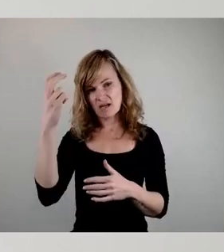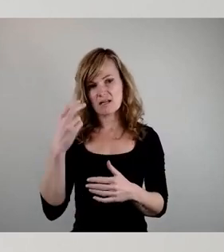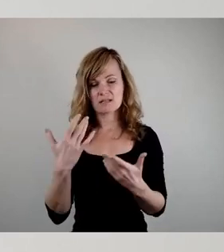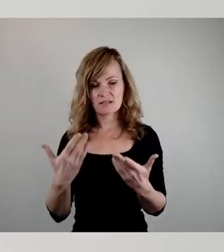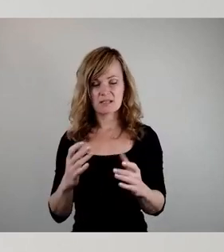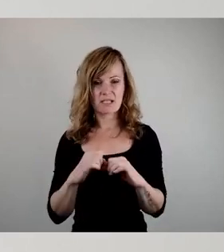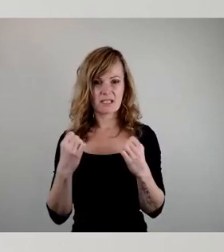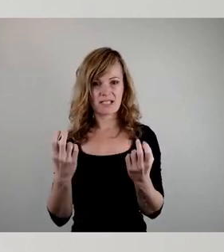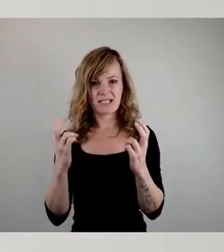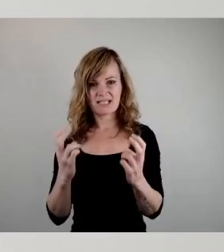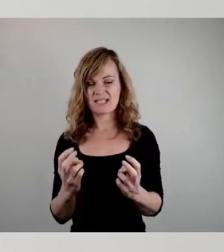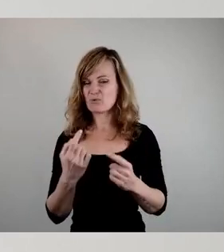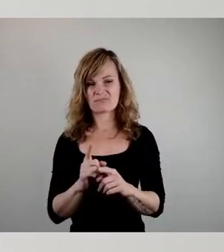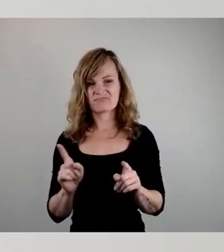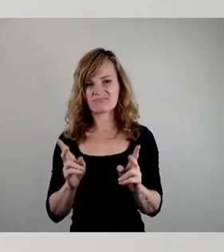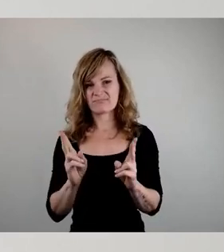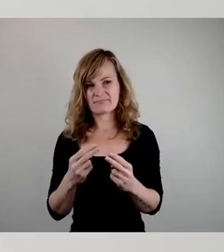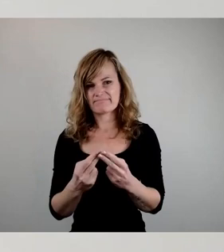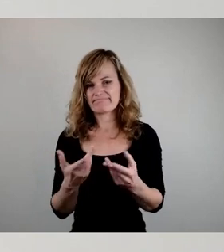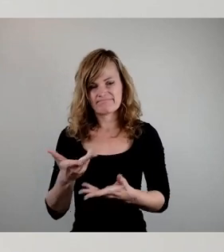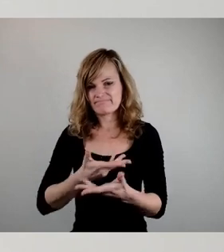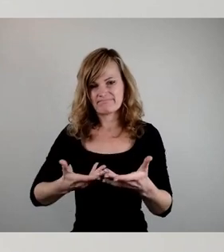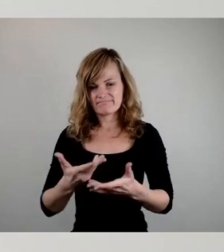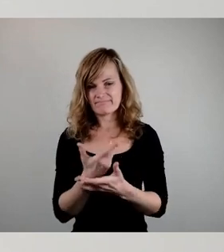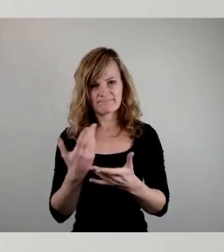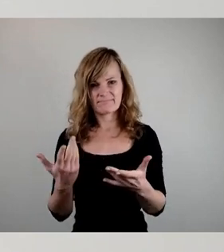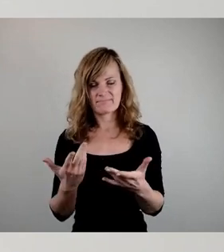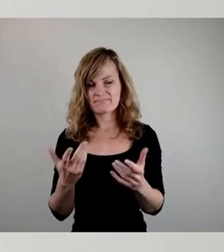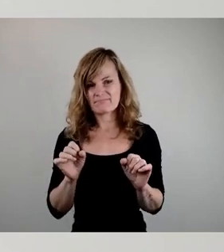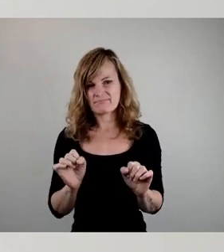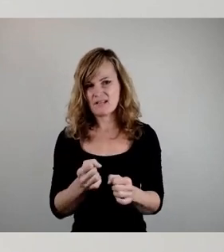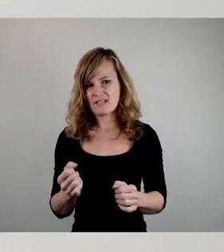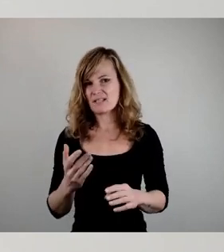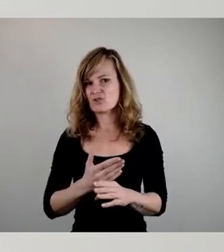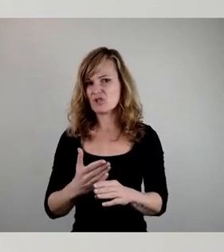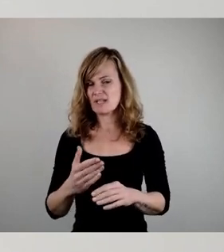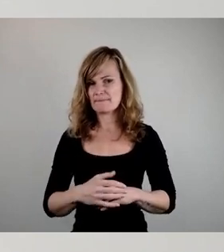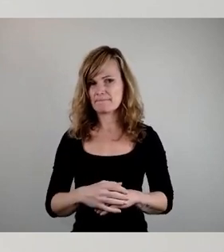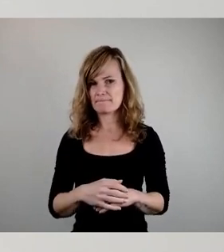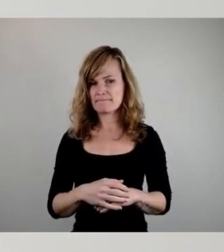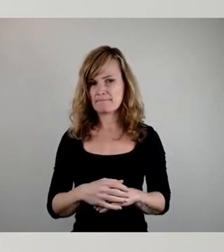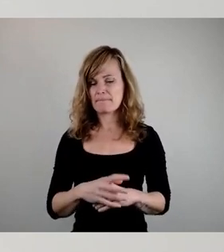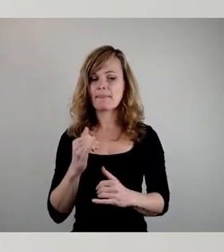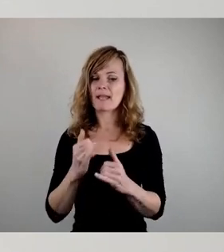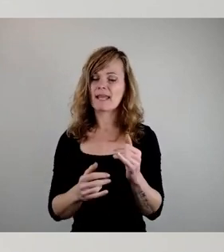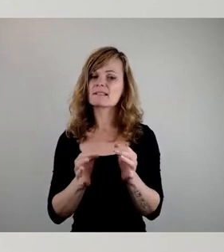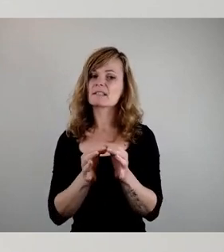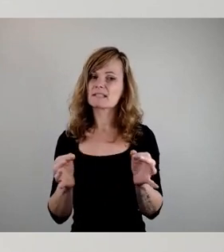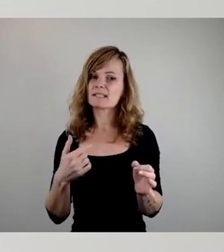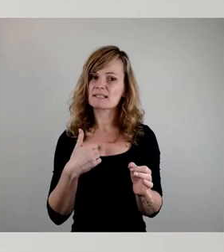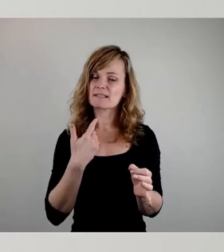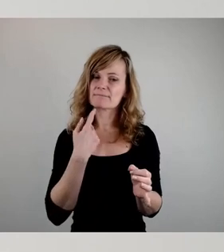Stadtratssitzung nicht das richtige Gremium. Sie haben uns im Haushalt, letzter Satz, ja